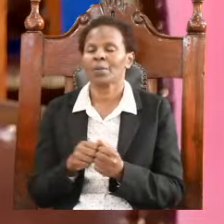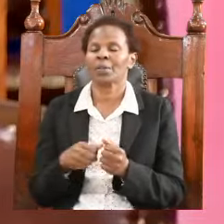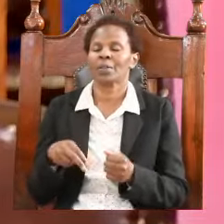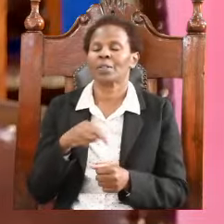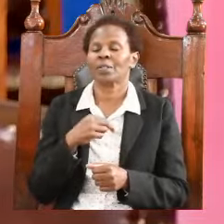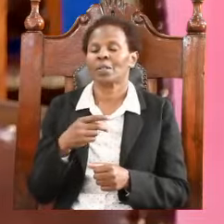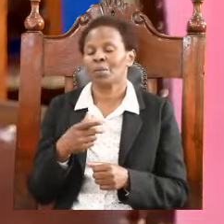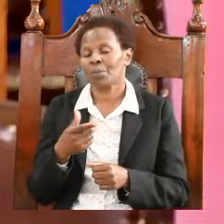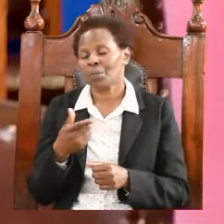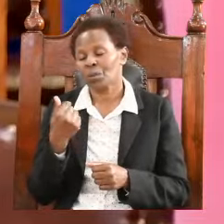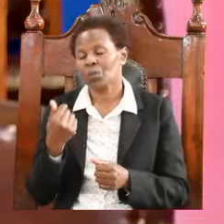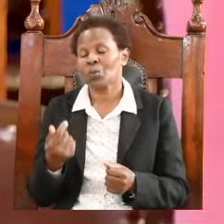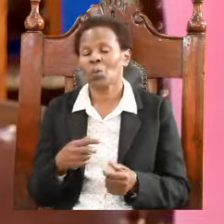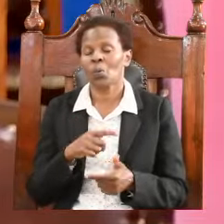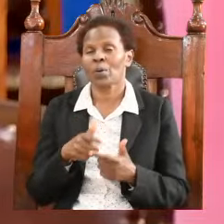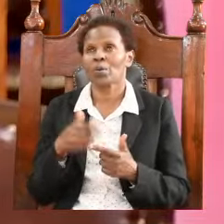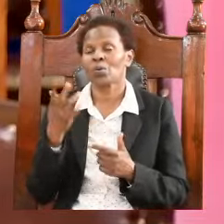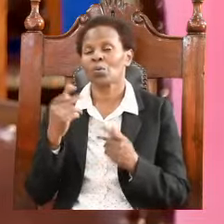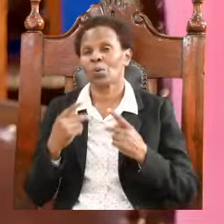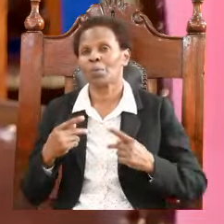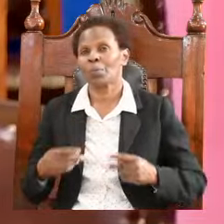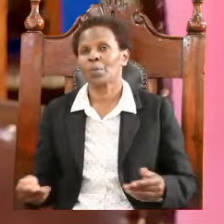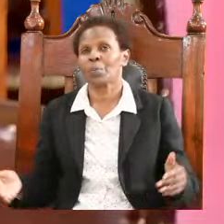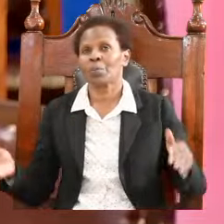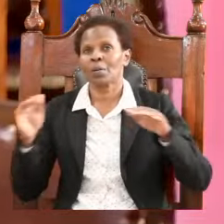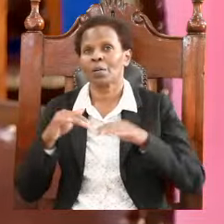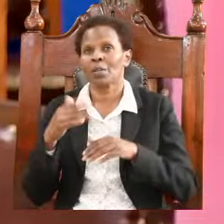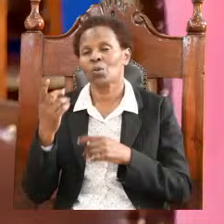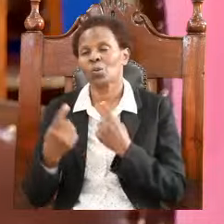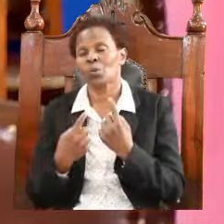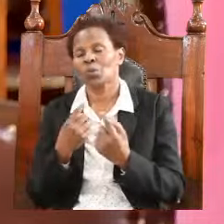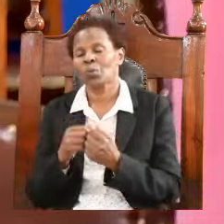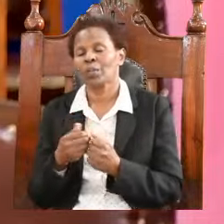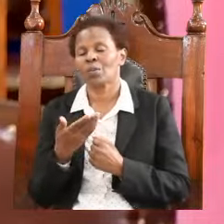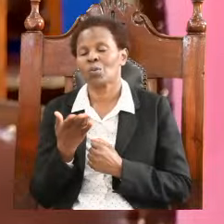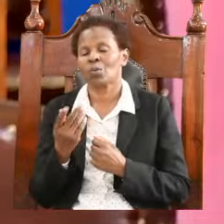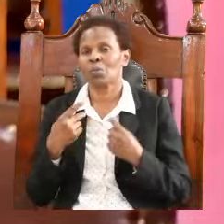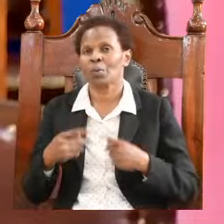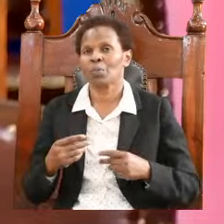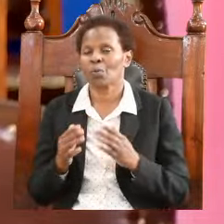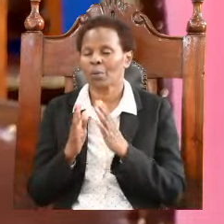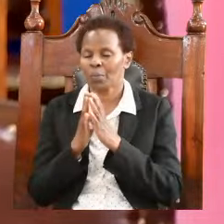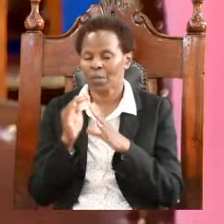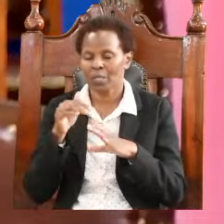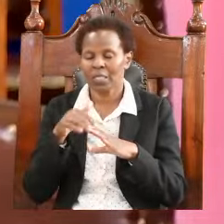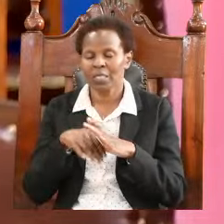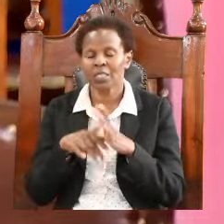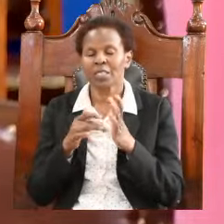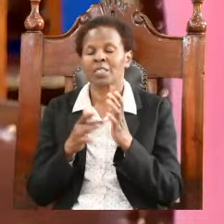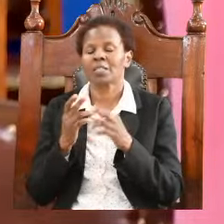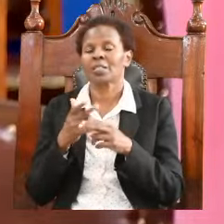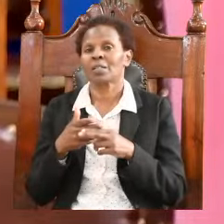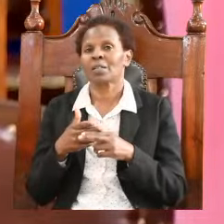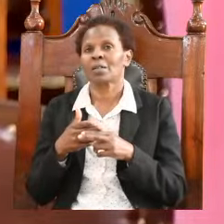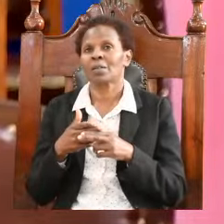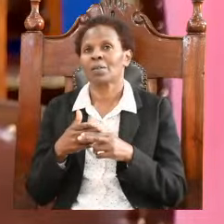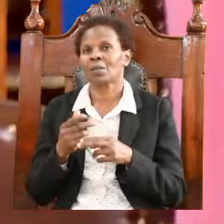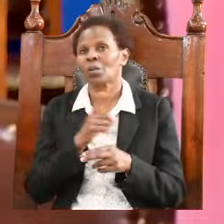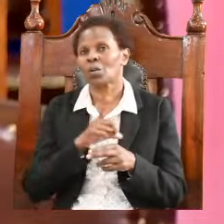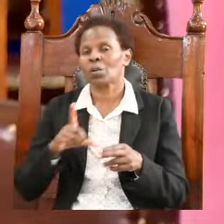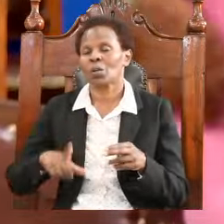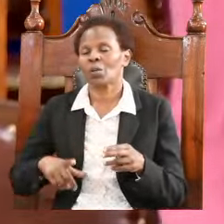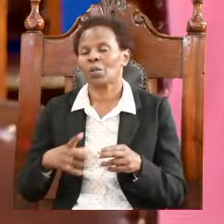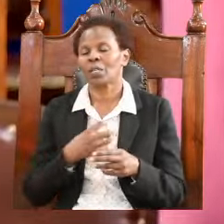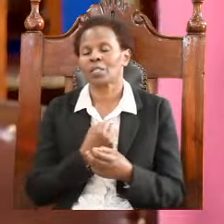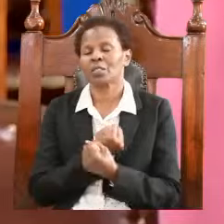ni tondu riria andu aku macamanitie we ni waragia nao na twahoya uguo thiini wa ritwa ria Jesu mwathani na